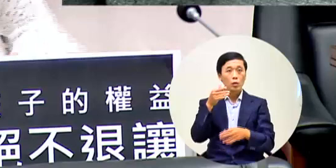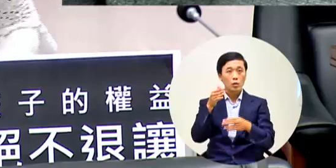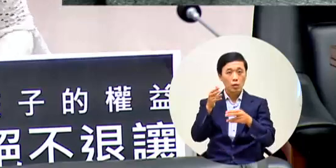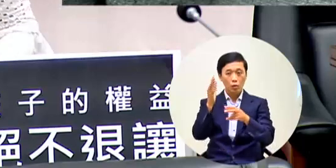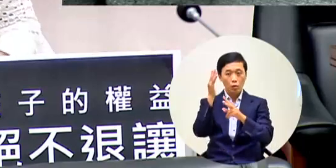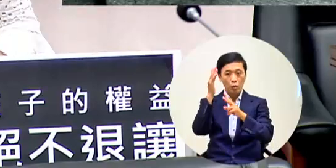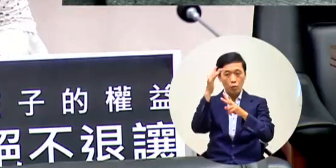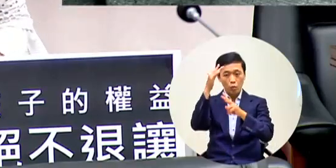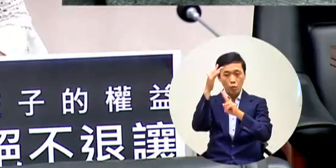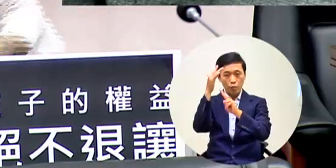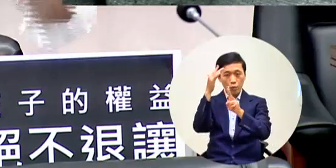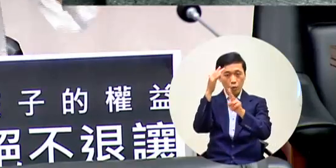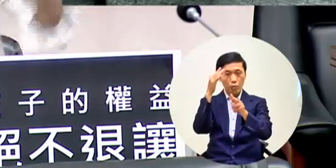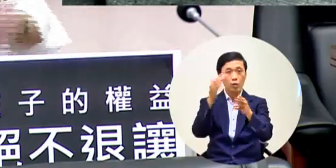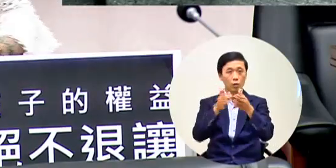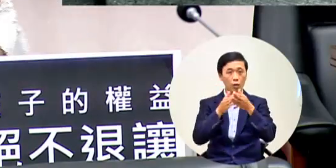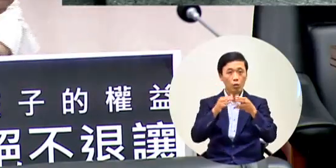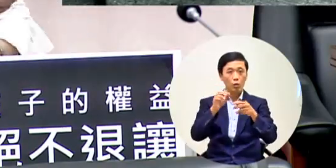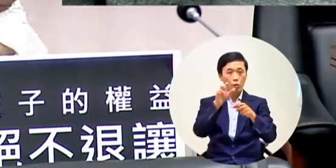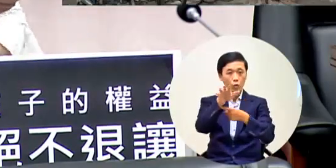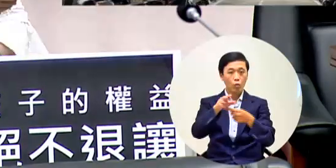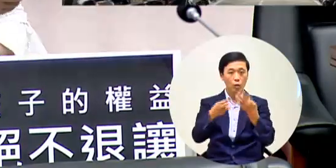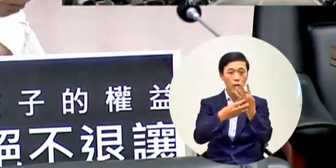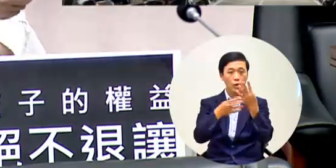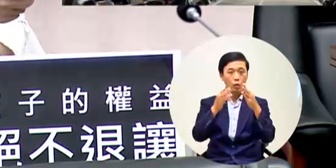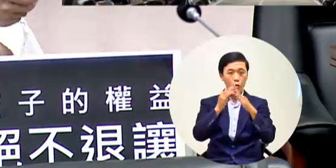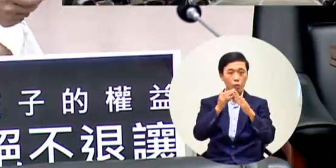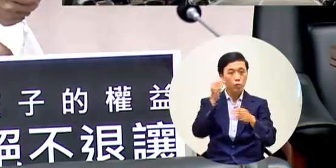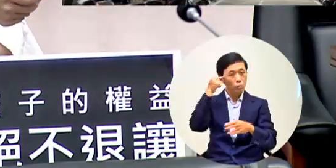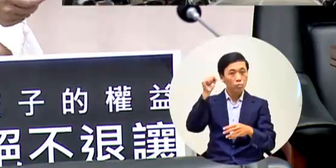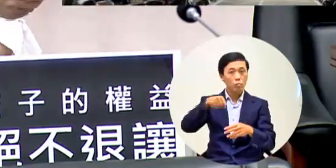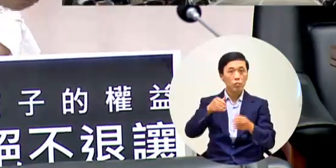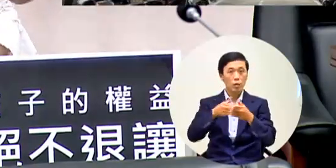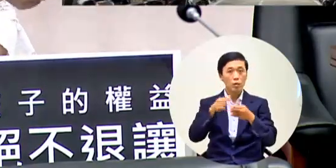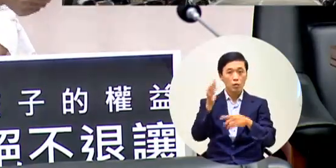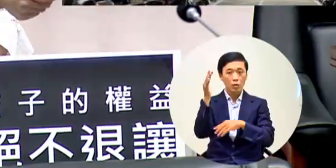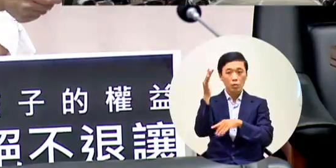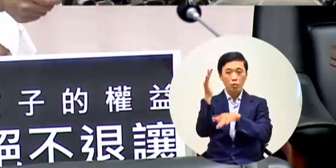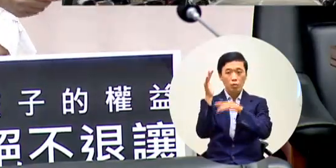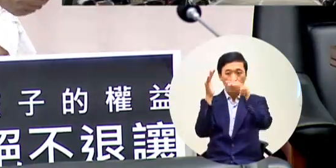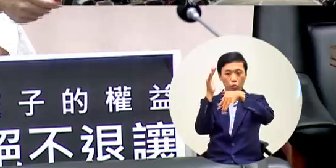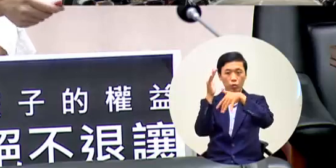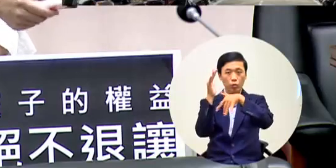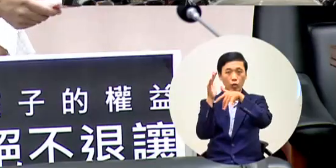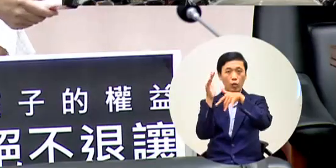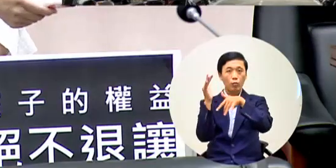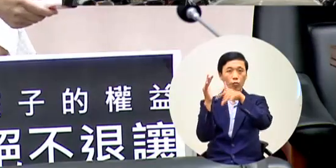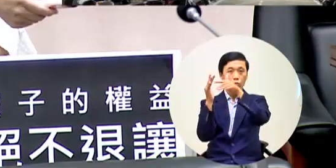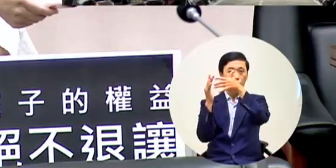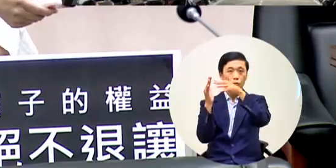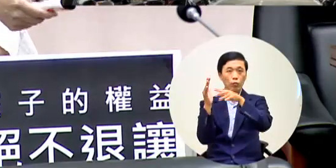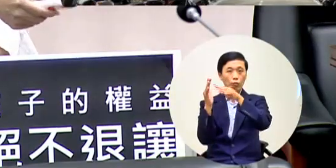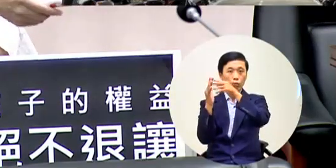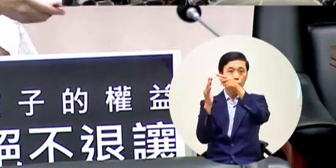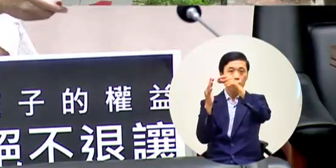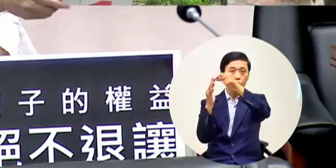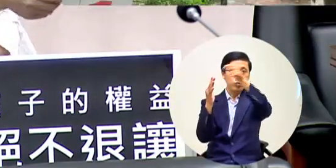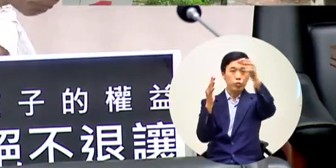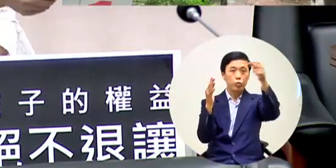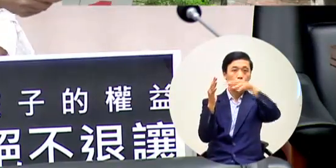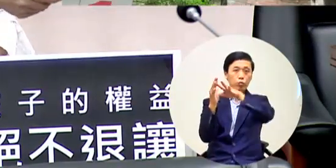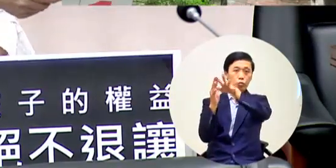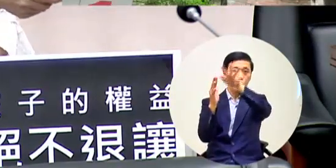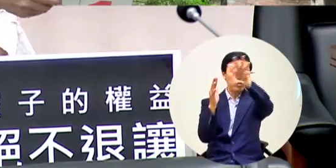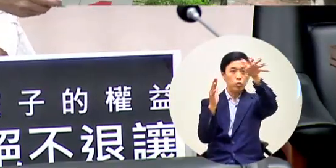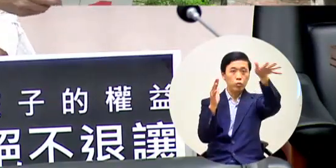经过农业局的同意。那因为它长得太茂密了，茂密到我们已经把我们的这个车棚都弄坏掉